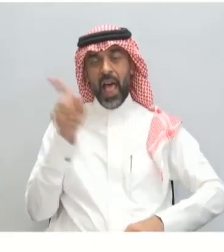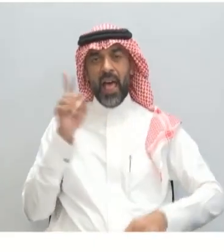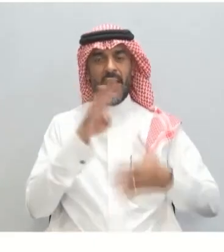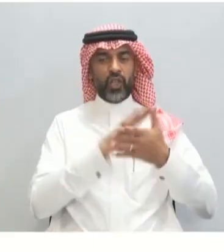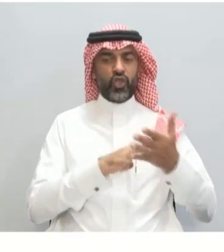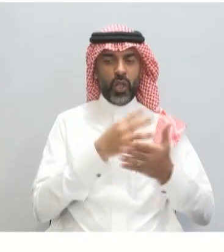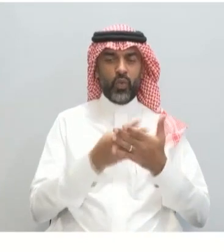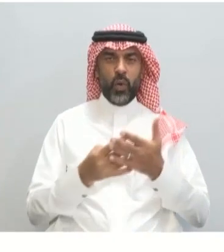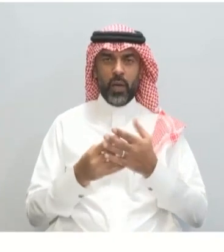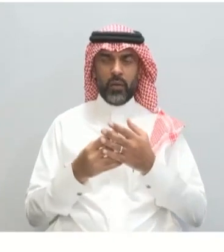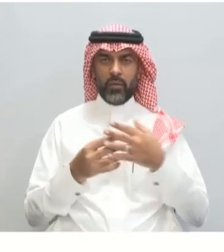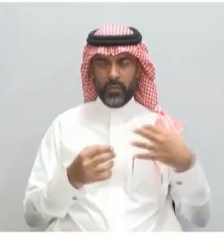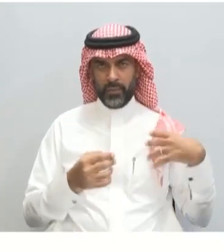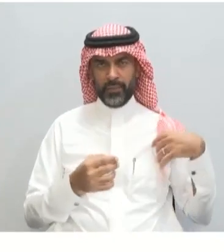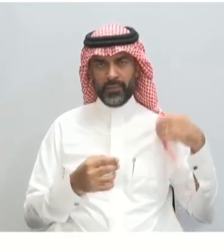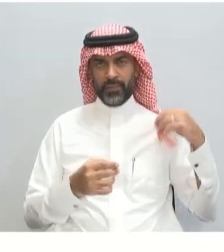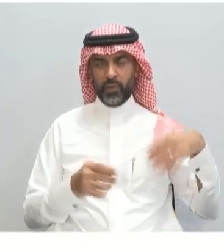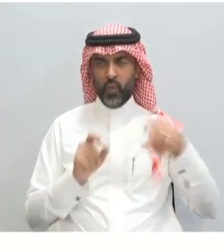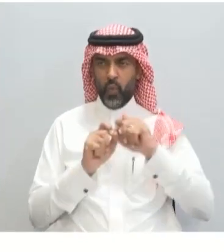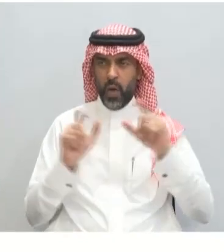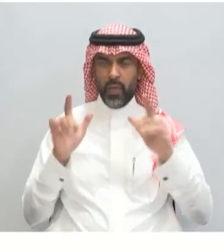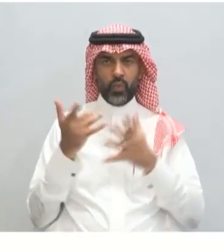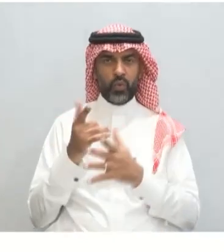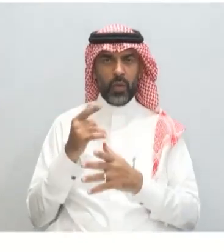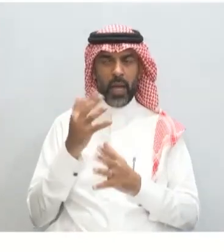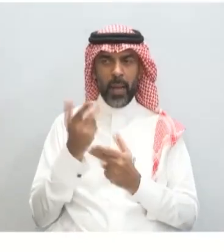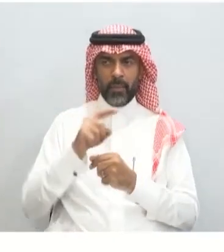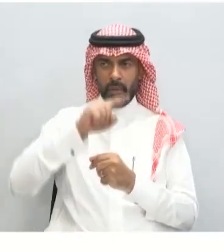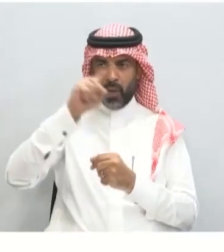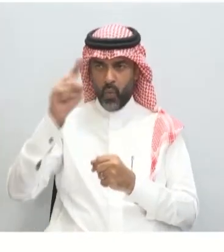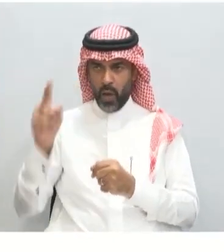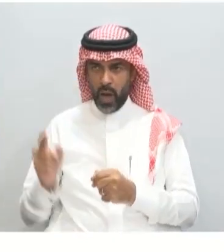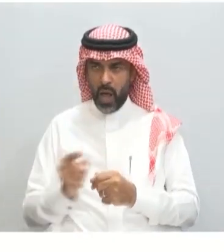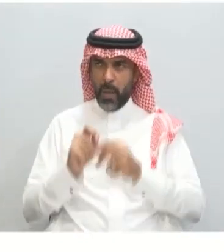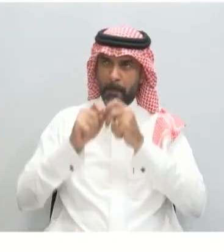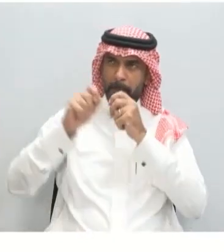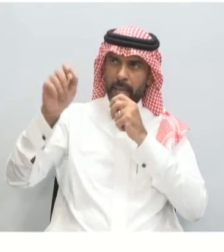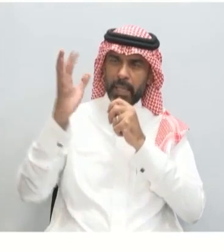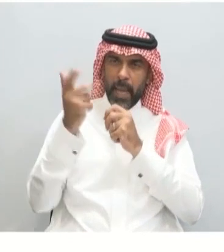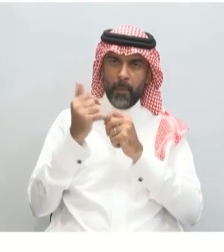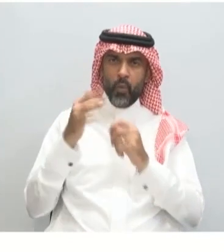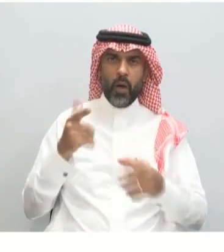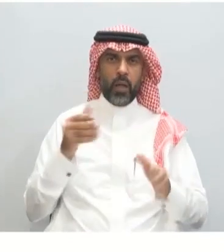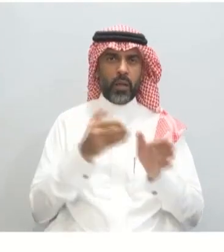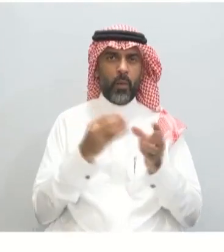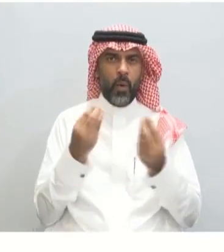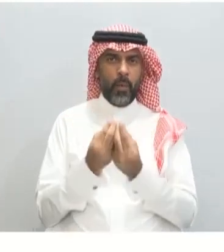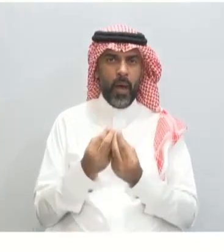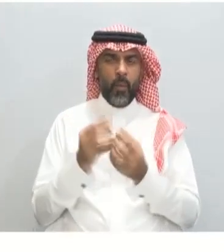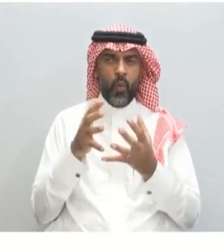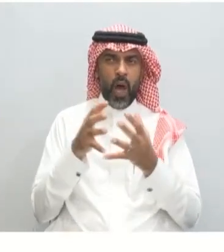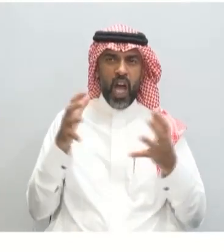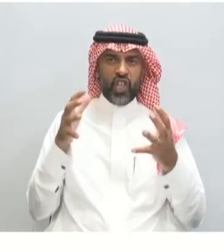يبين لنا ابنائي احسنتم مده الدوران ومتوسط البعد وعدد التوابع والحجم بالنسبه